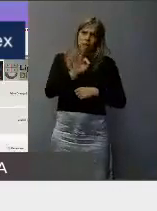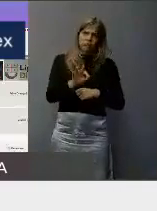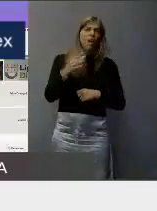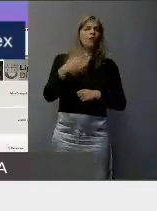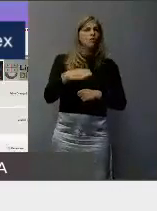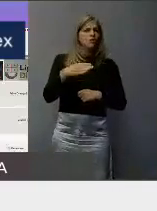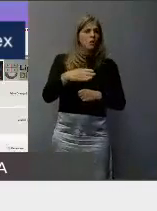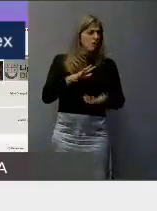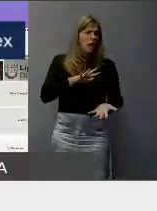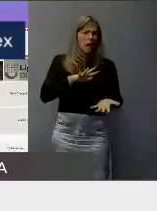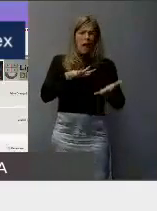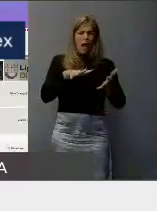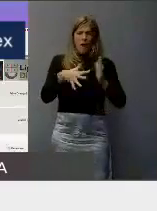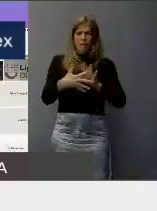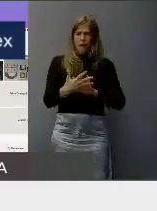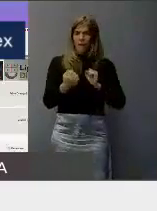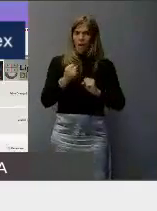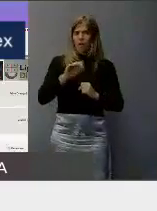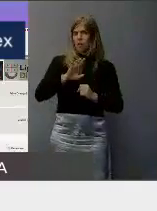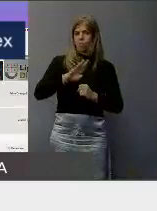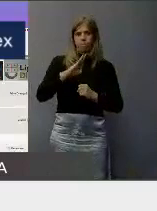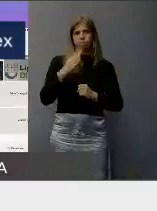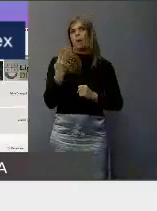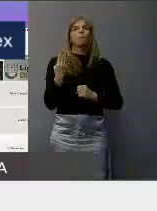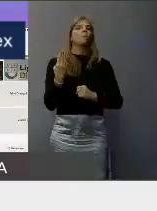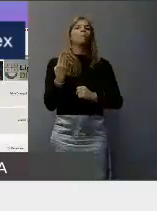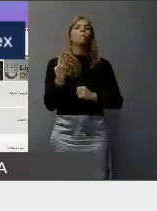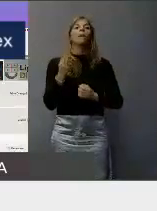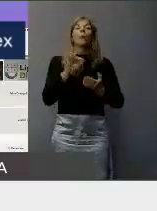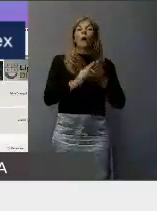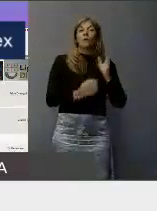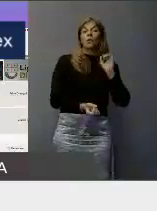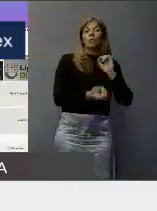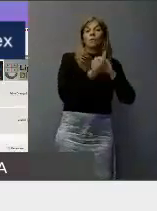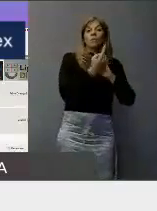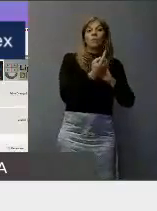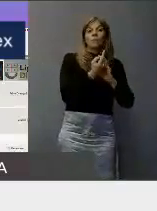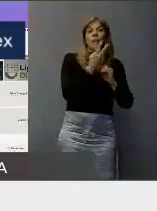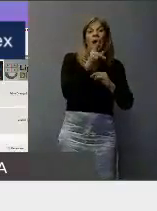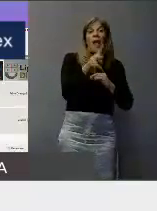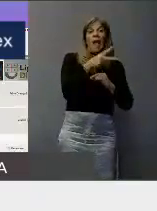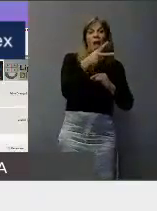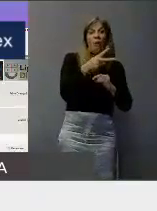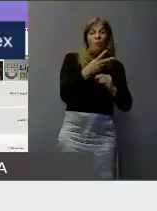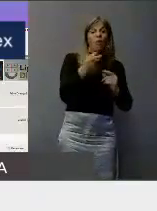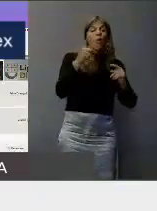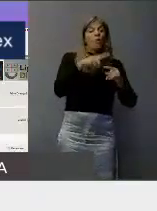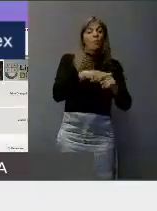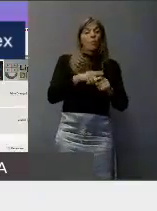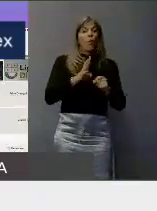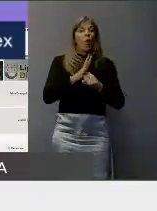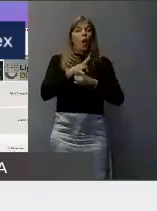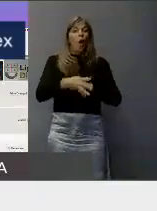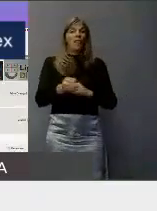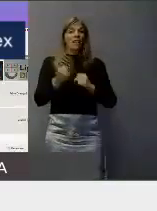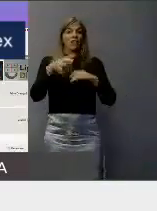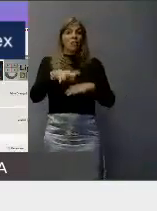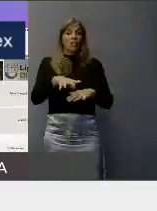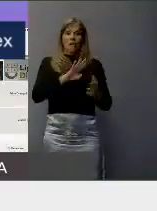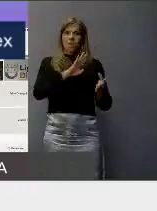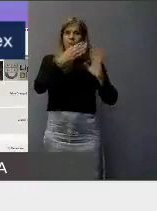sia da ritratta in vigore dell'euro e sia a seguito della pandemia cordi di 19 e noi non possiamo